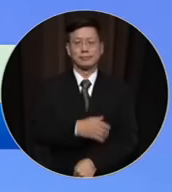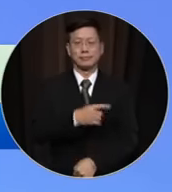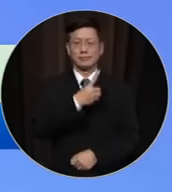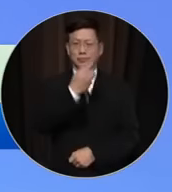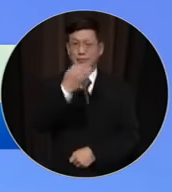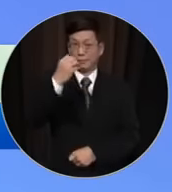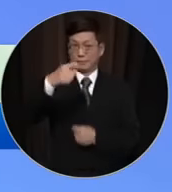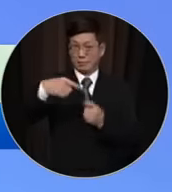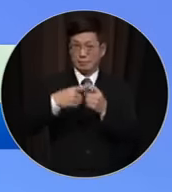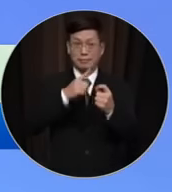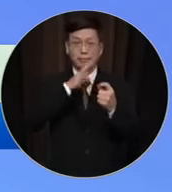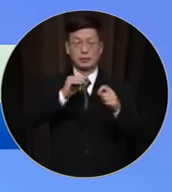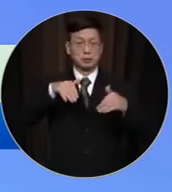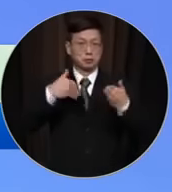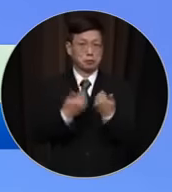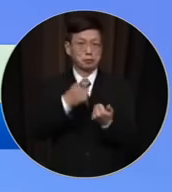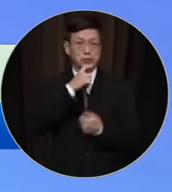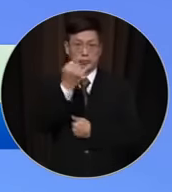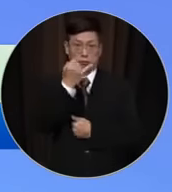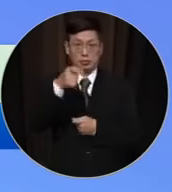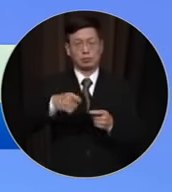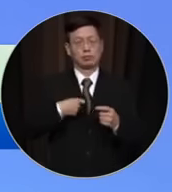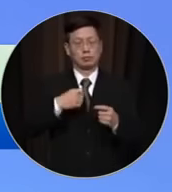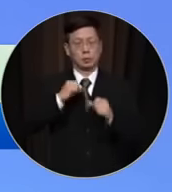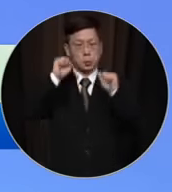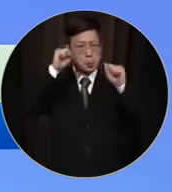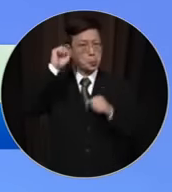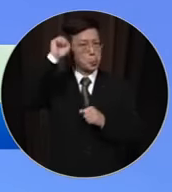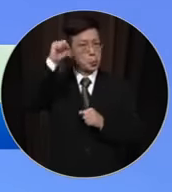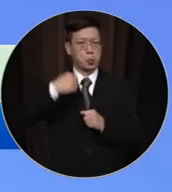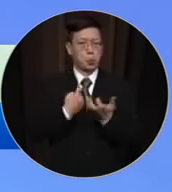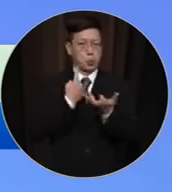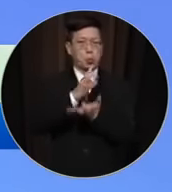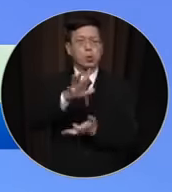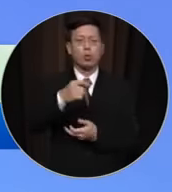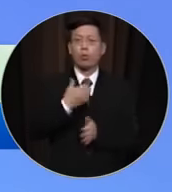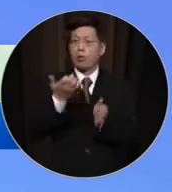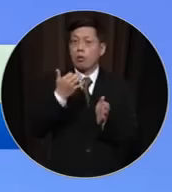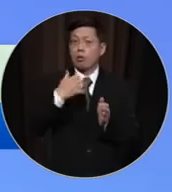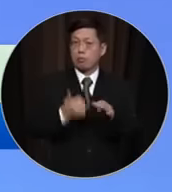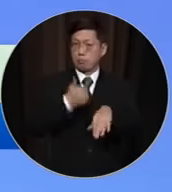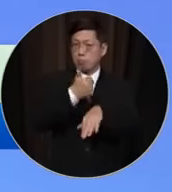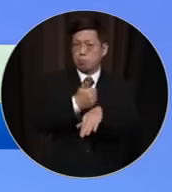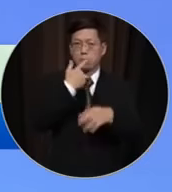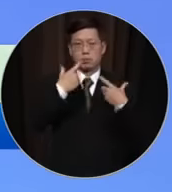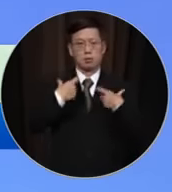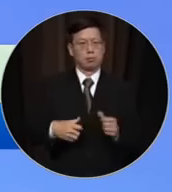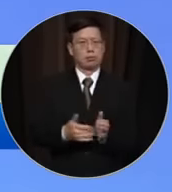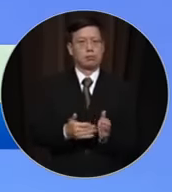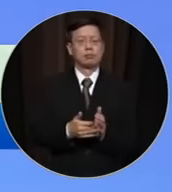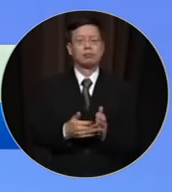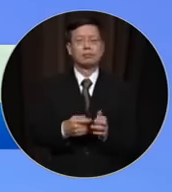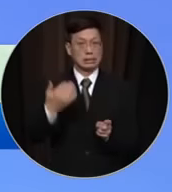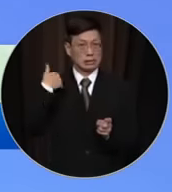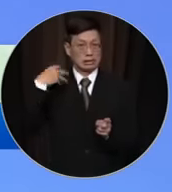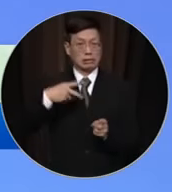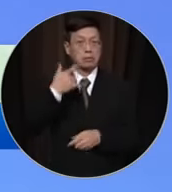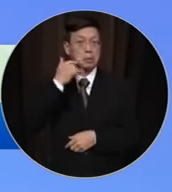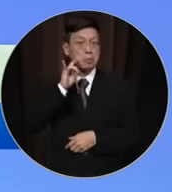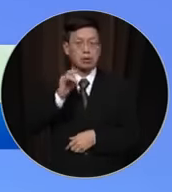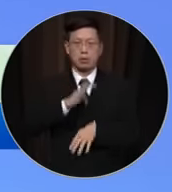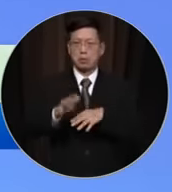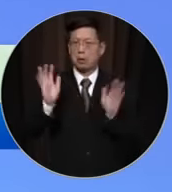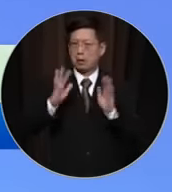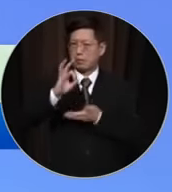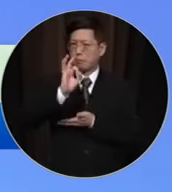90年代的反刑期的运动，我也曾经参与推动，那个时候我才刚成为一位律师，那个时代还有父母会贩